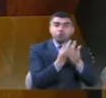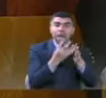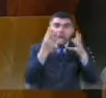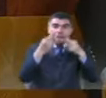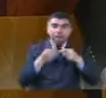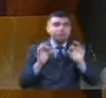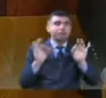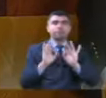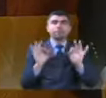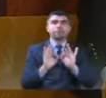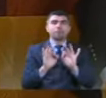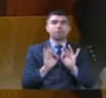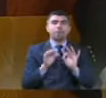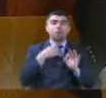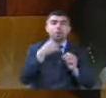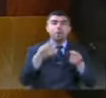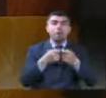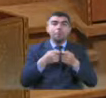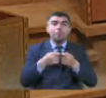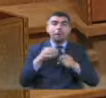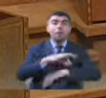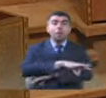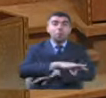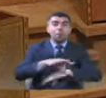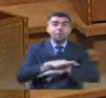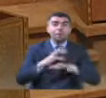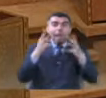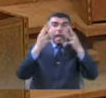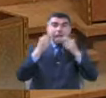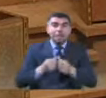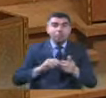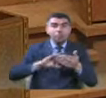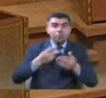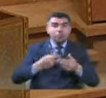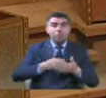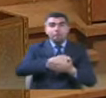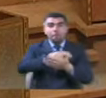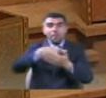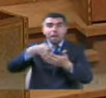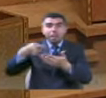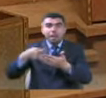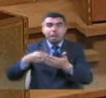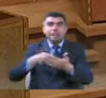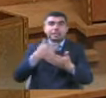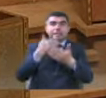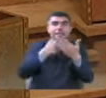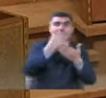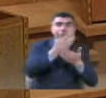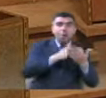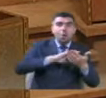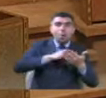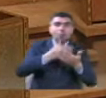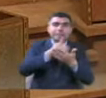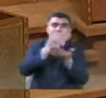حصيلة في السكن الموعد للفئات المتوسطة. الدليل على ذلك أن مبيعات الإسمنت انخفضت والقروض